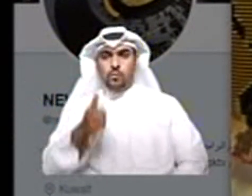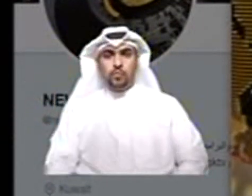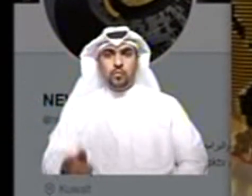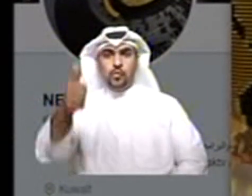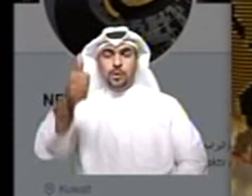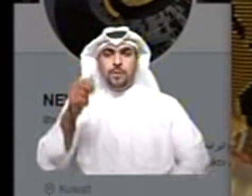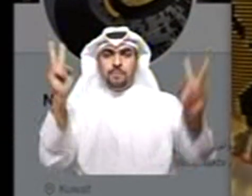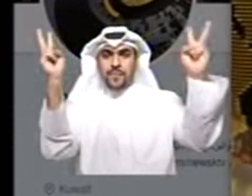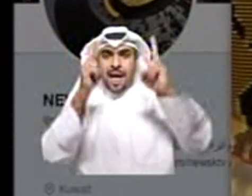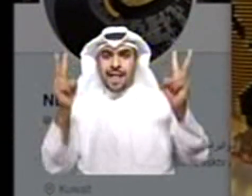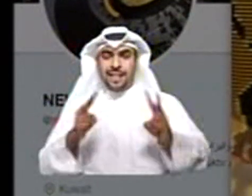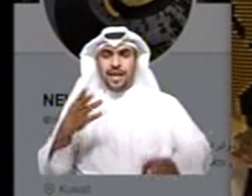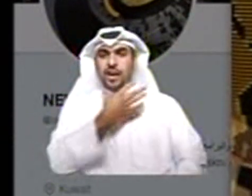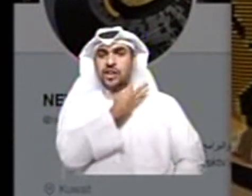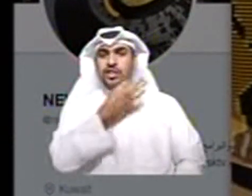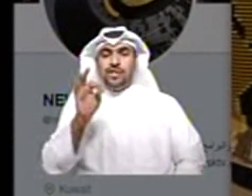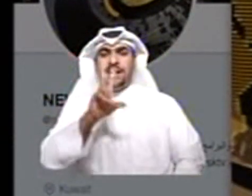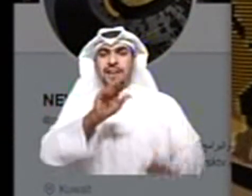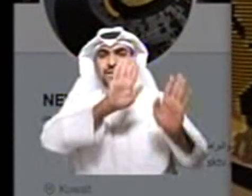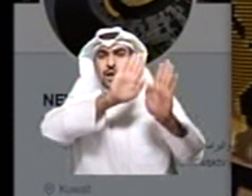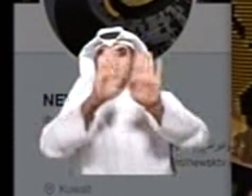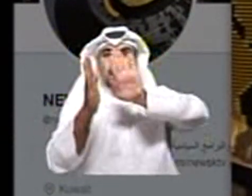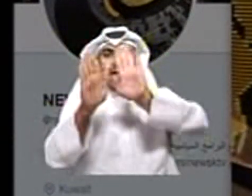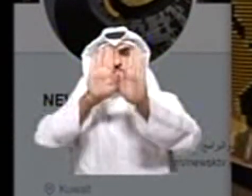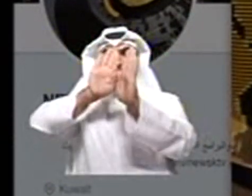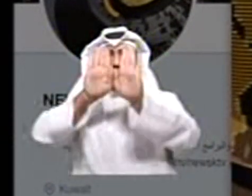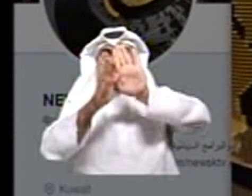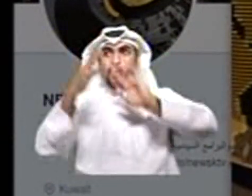الطاقة المتجددة أمثال الألواح الشمسية وكذلك المراوح الهوائية.